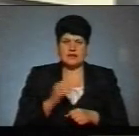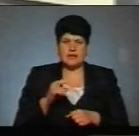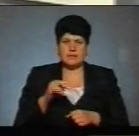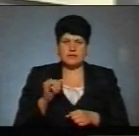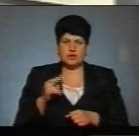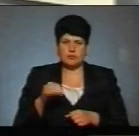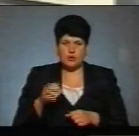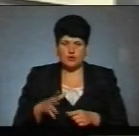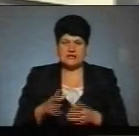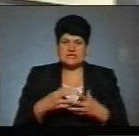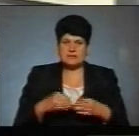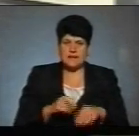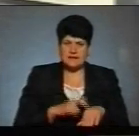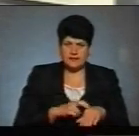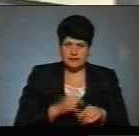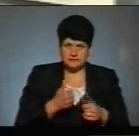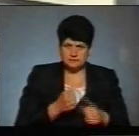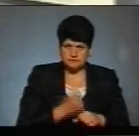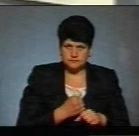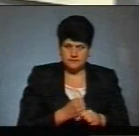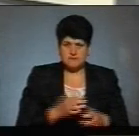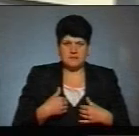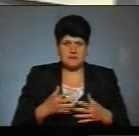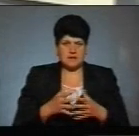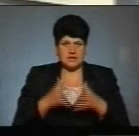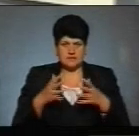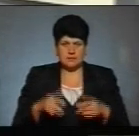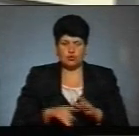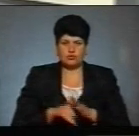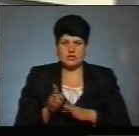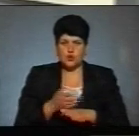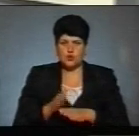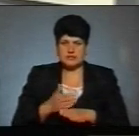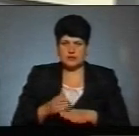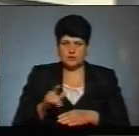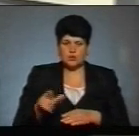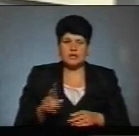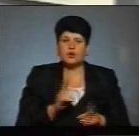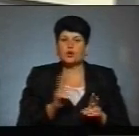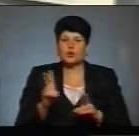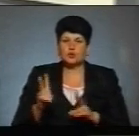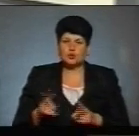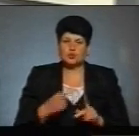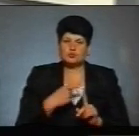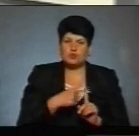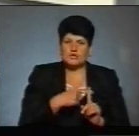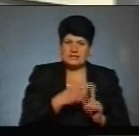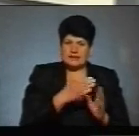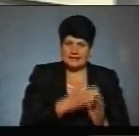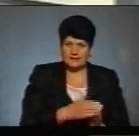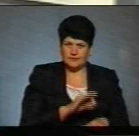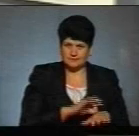хорошо попрацювали, сімейні лікарі. Ми максимально почали розділяти потік пацієнтів, хто з позитивною, скажімо